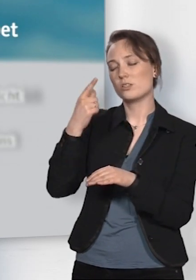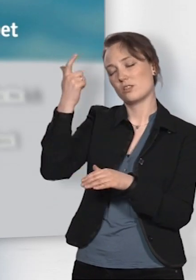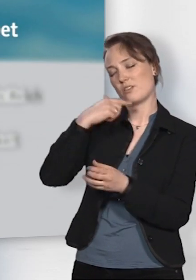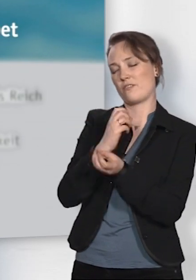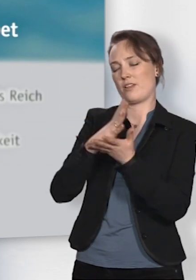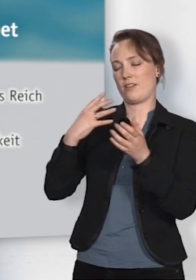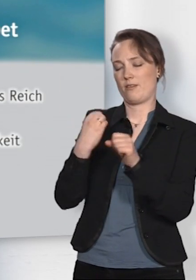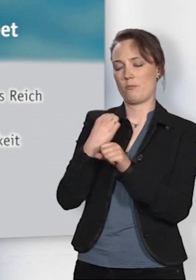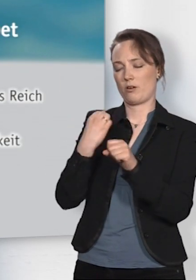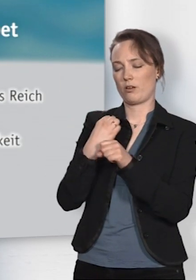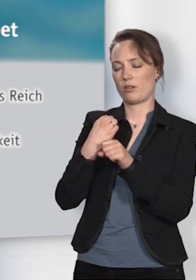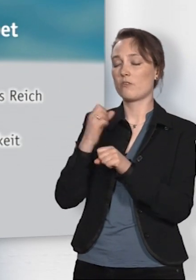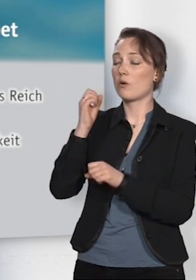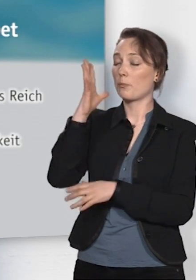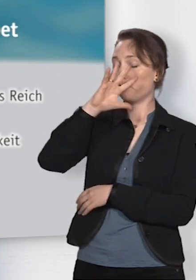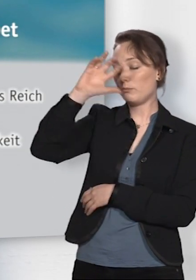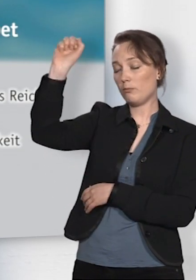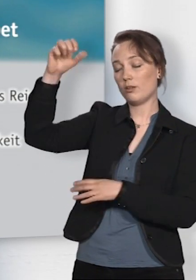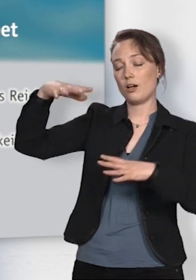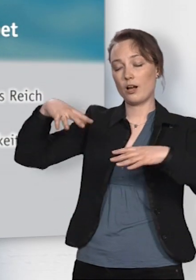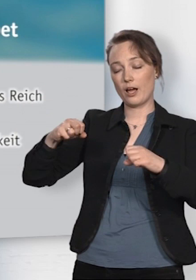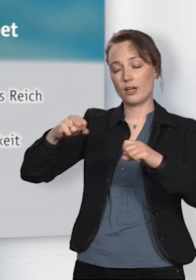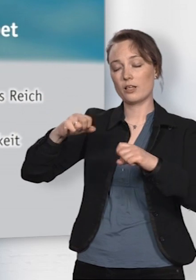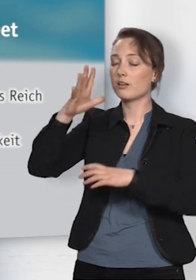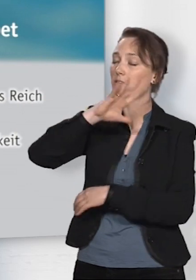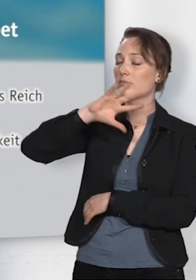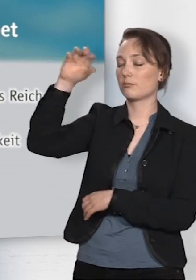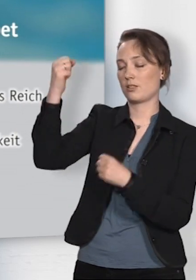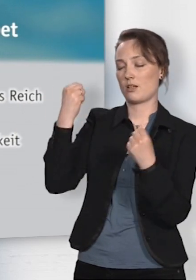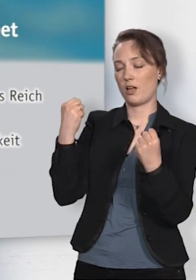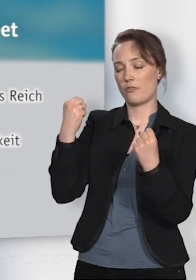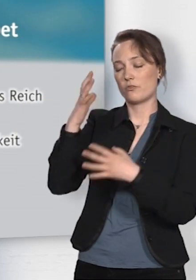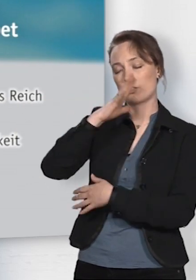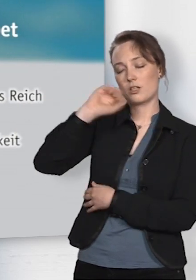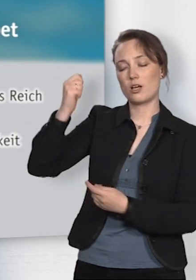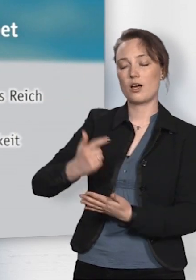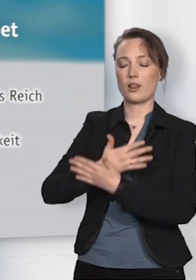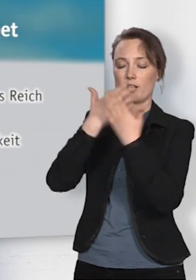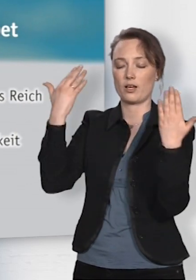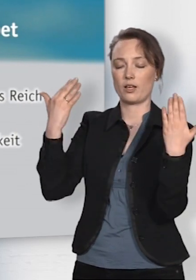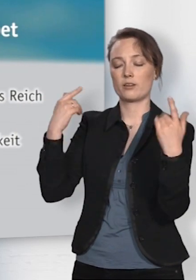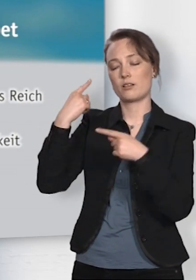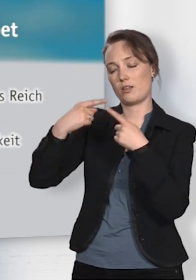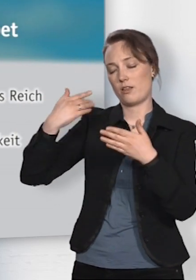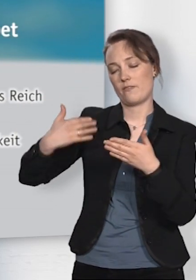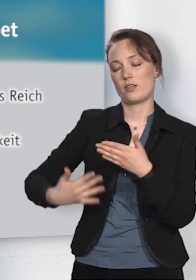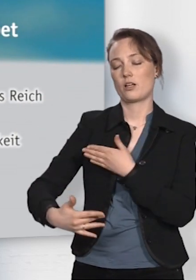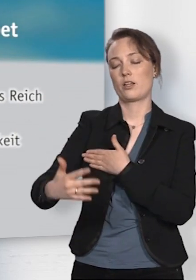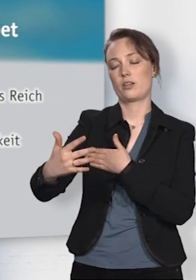Bösen. Denn dein ist das Reich und die Kraft und die Herrlichkeit in